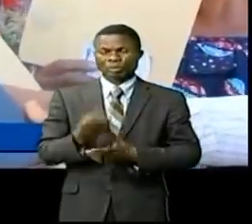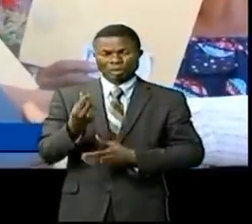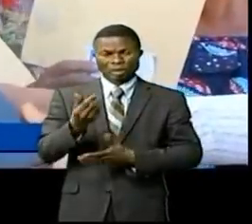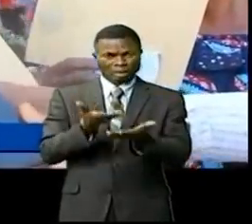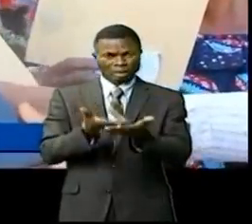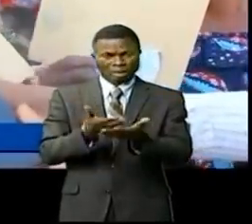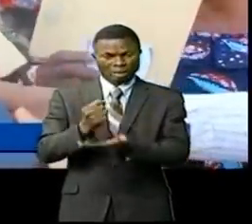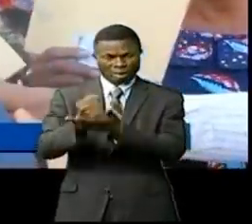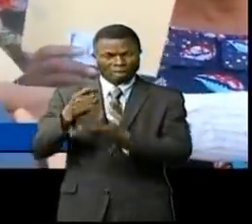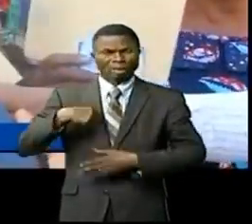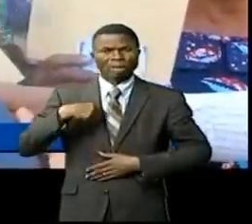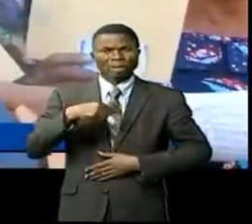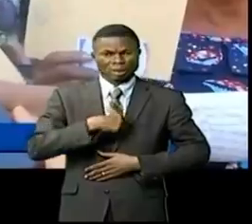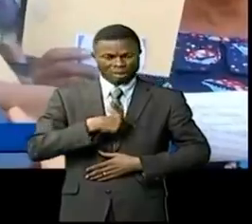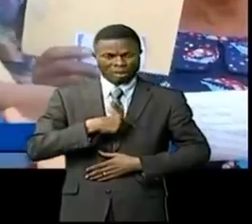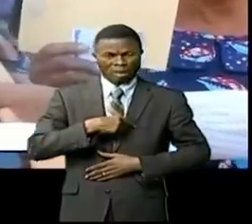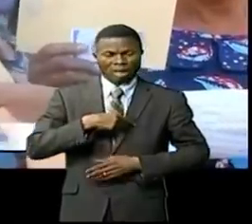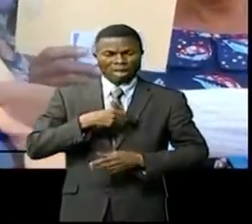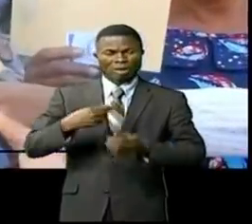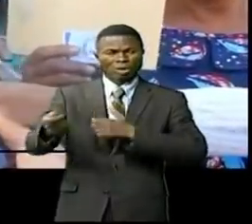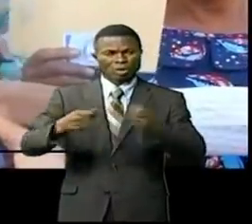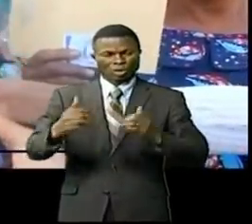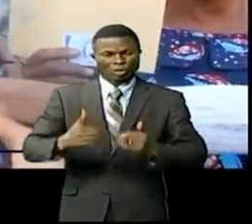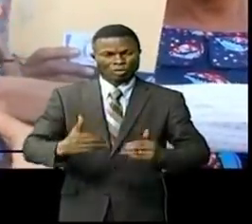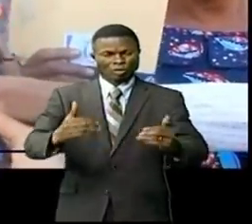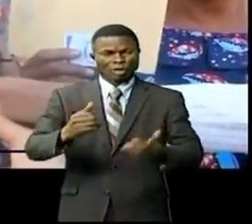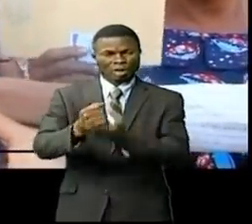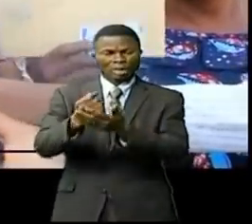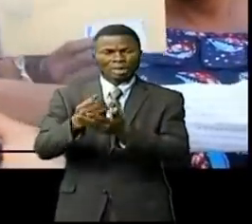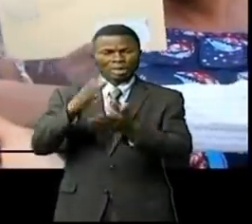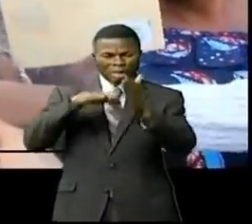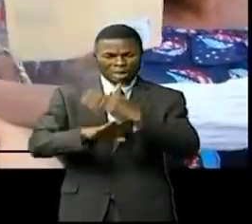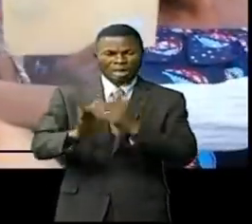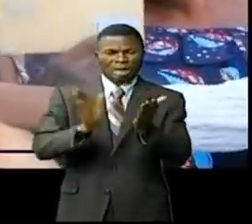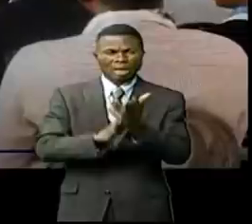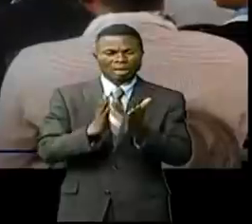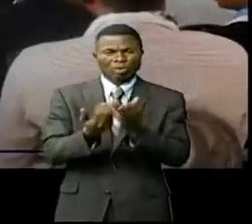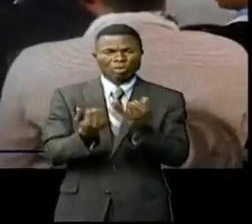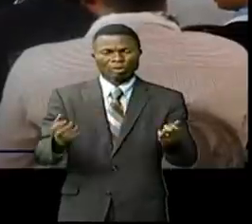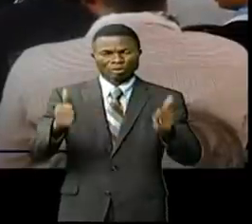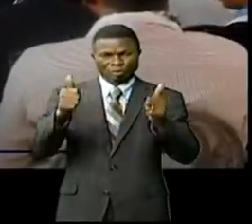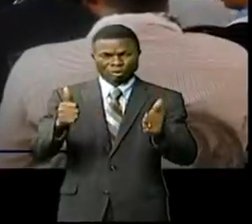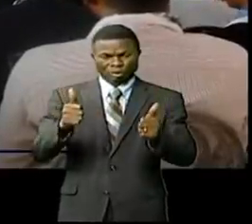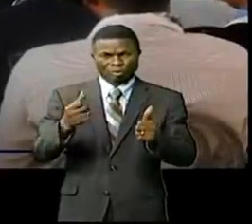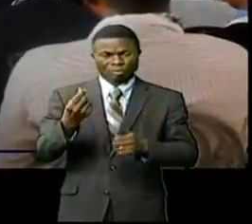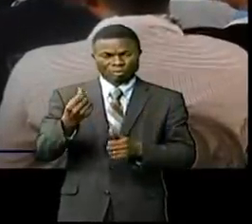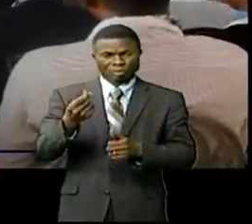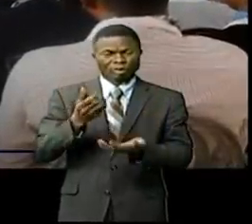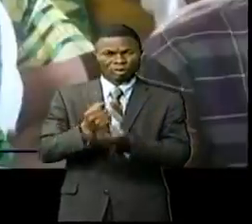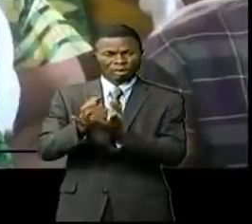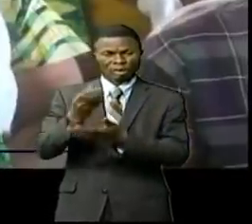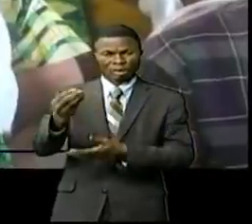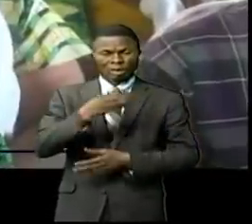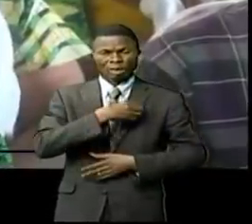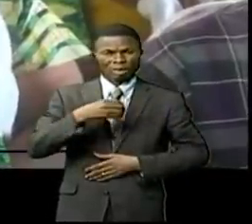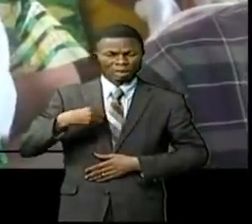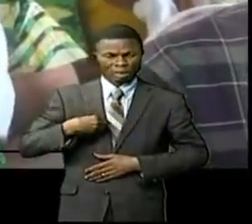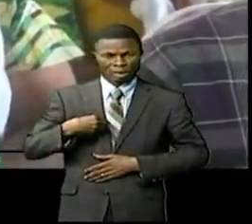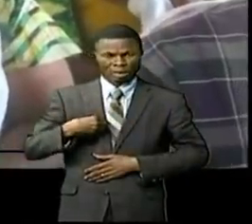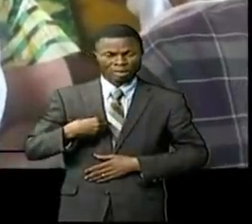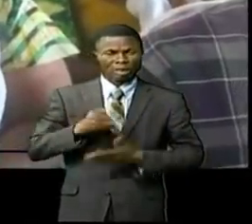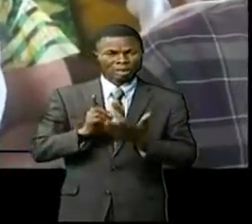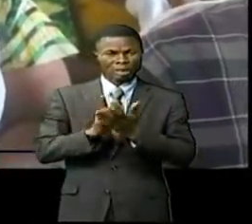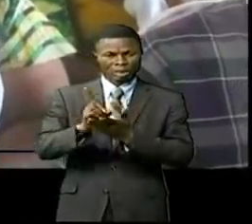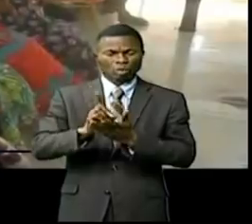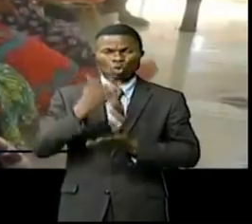somme d'argent va nous permettre de se relever pour mieux scolariser nos enfants. Outre ces fonds remis, ces mamans ont aussi droit à des